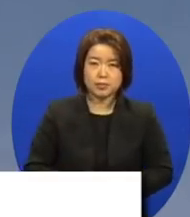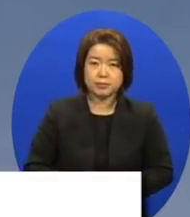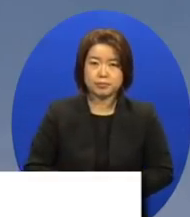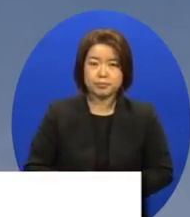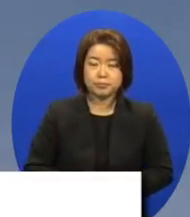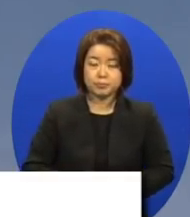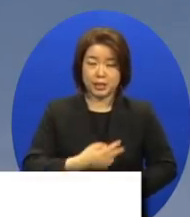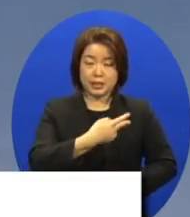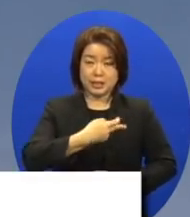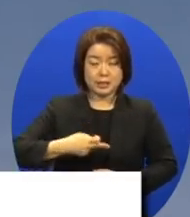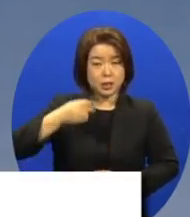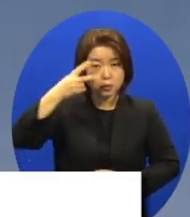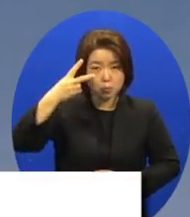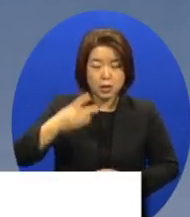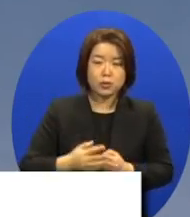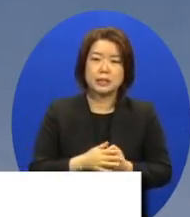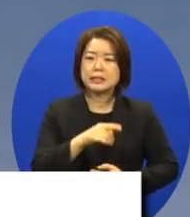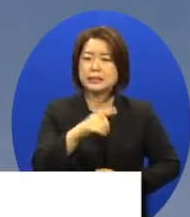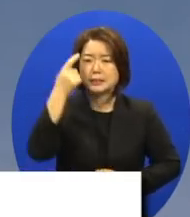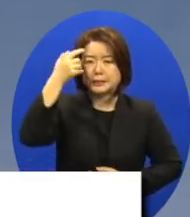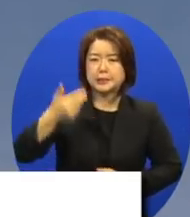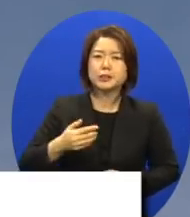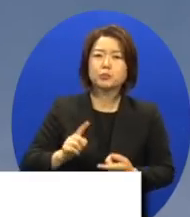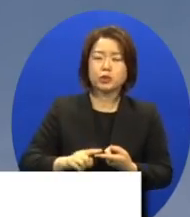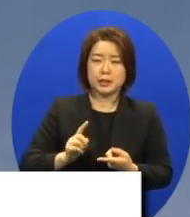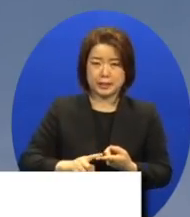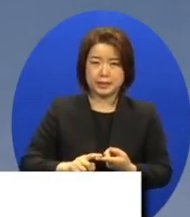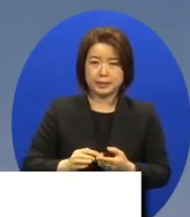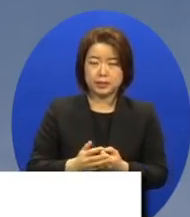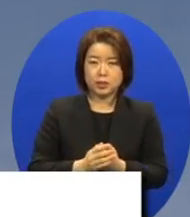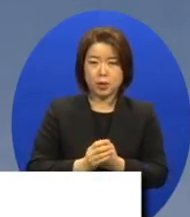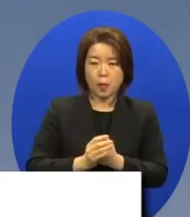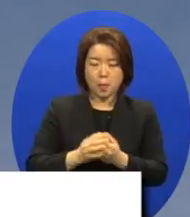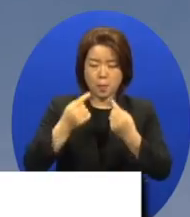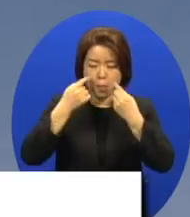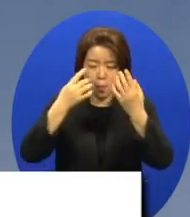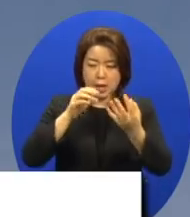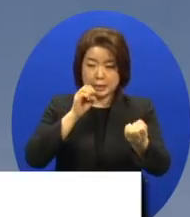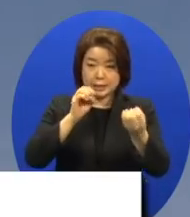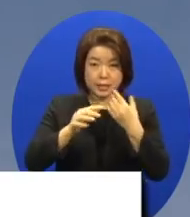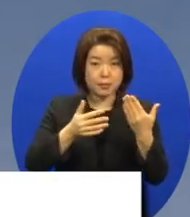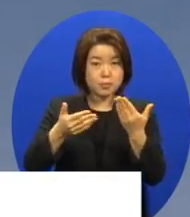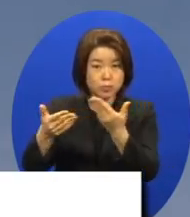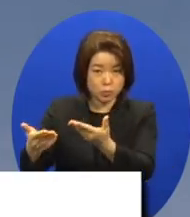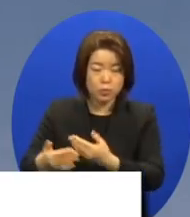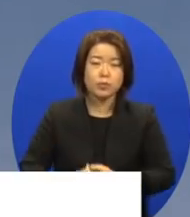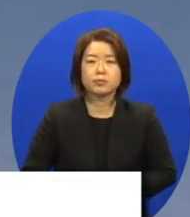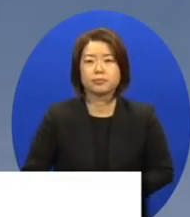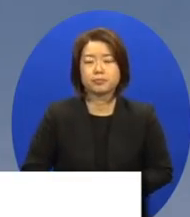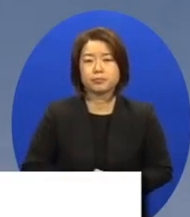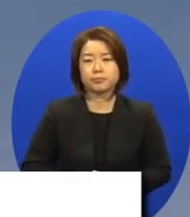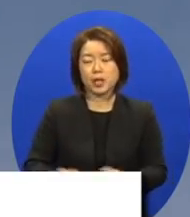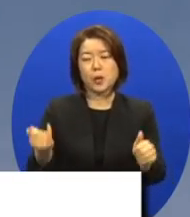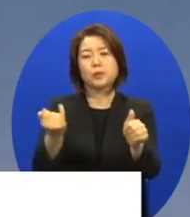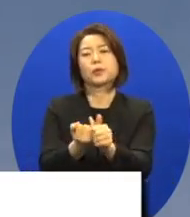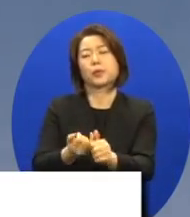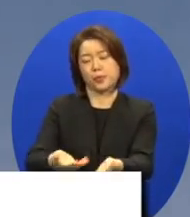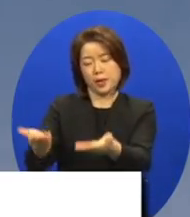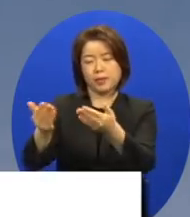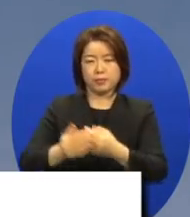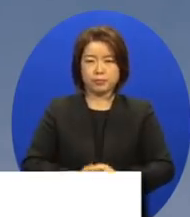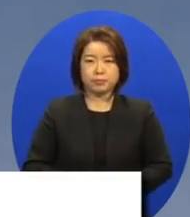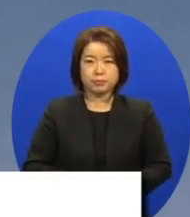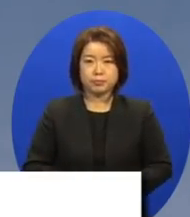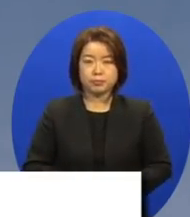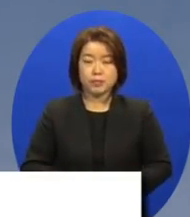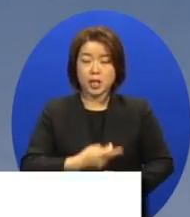사도 바울은 이 질문에 대해서 아주 명확한 대답을 줍니다 결혼 하라는 겁니다